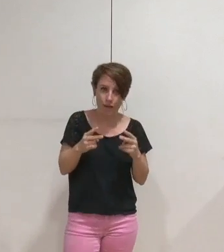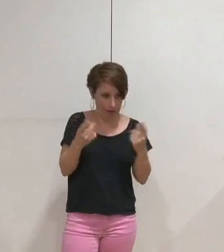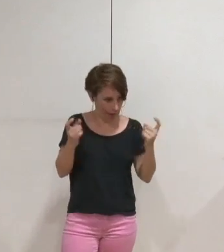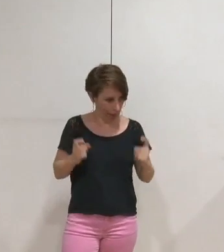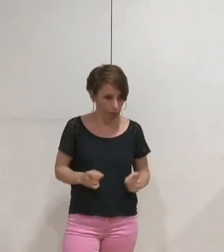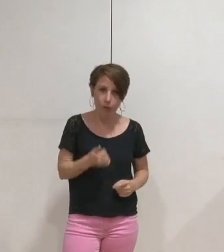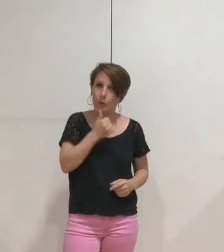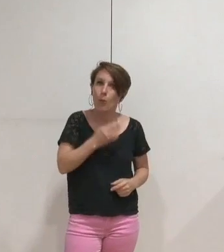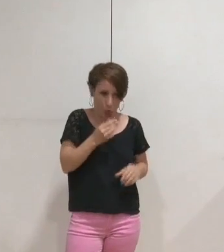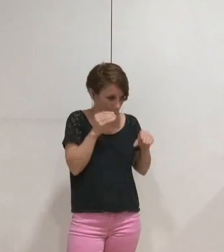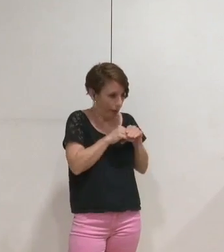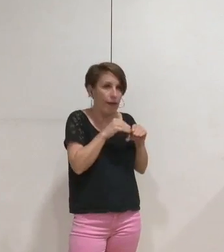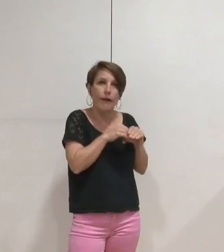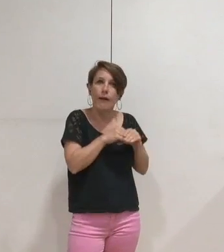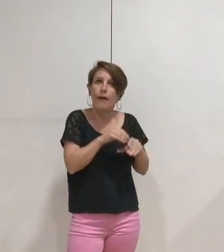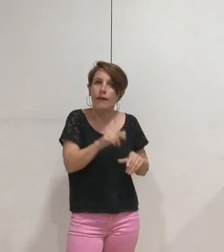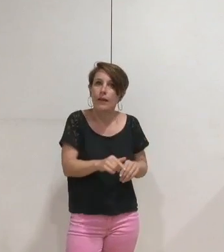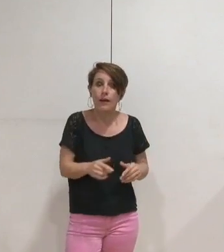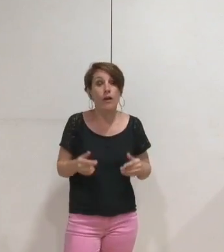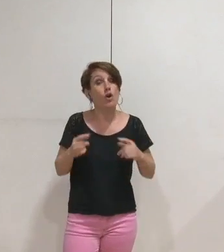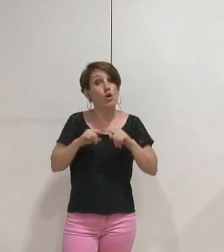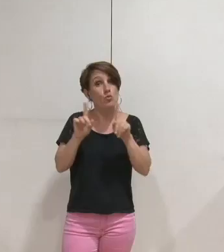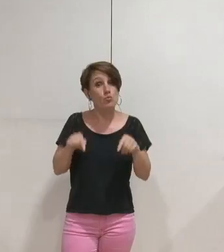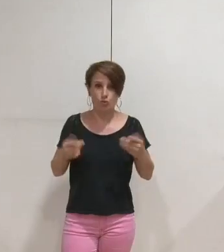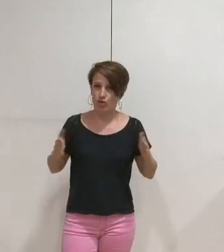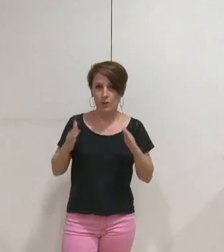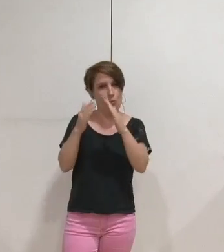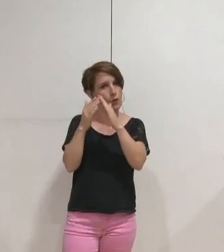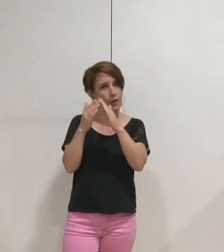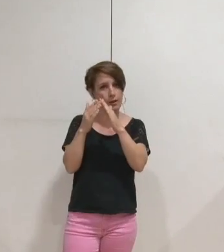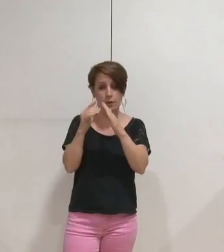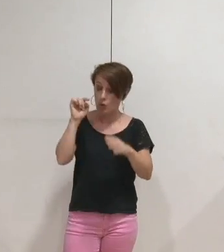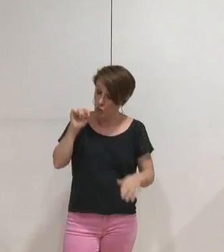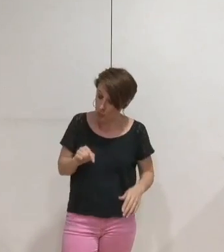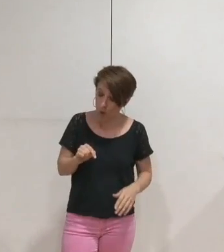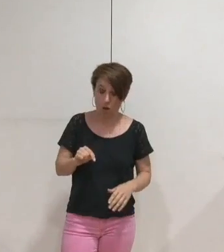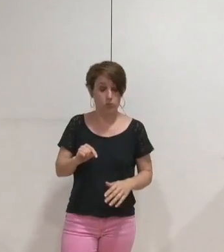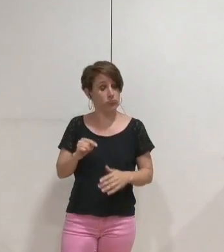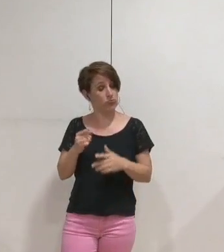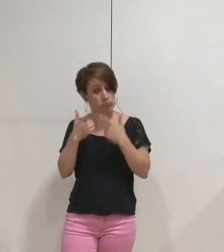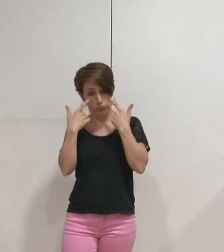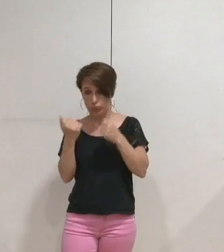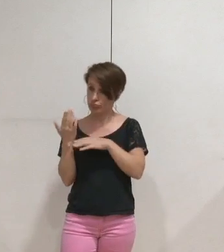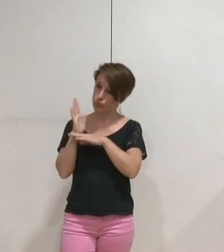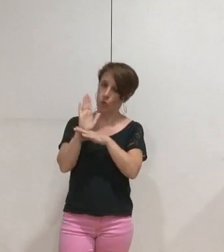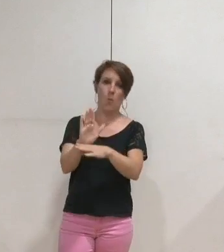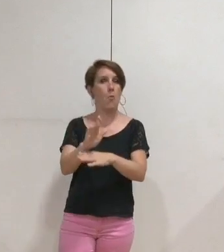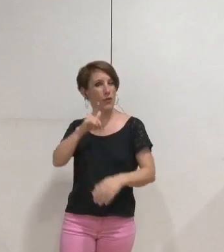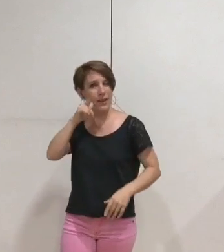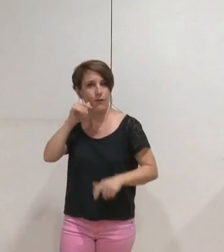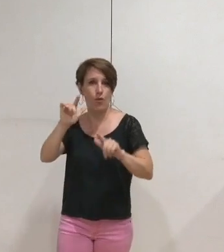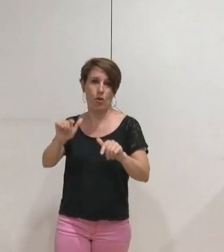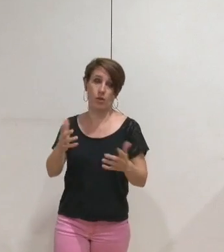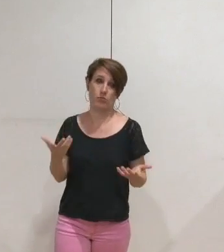effectivement sont lourdement grévés le budget de la montagne doit faire comme les autres preues d'exemplarité c'est ce que nous